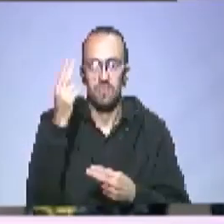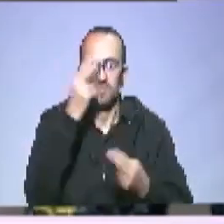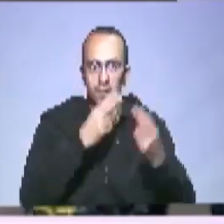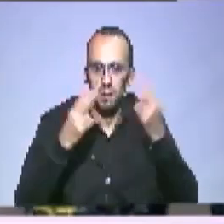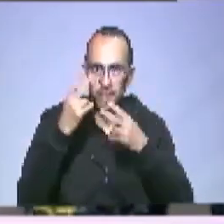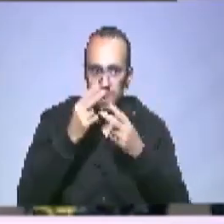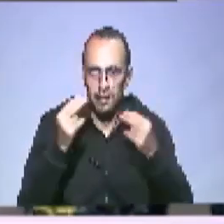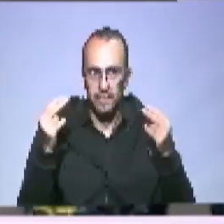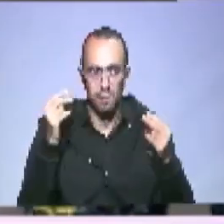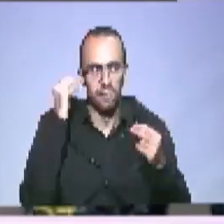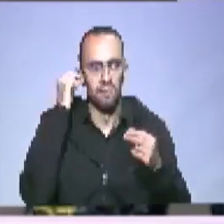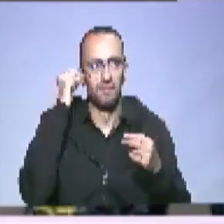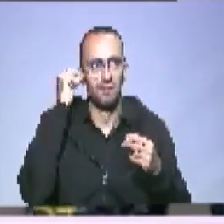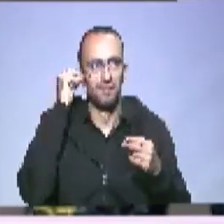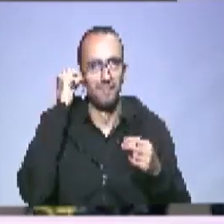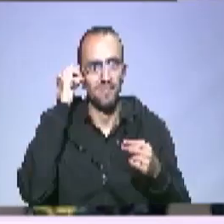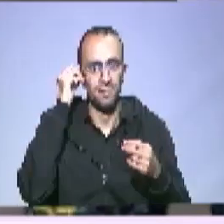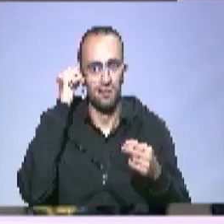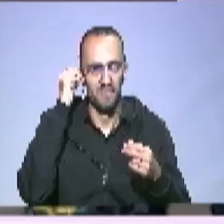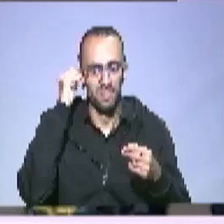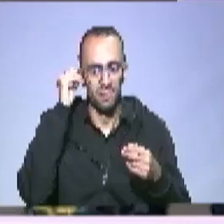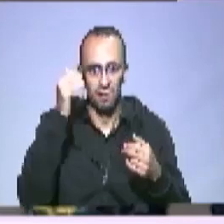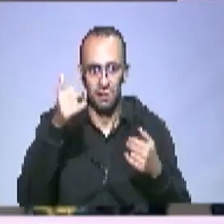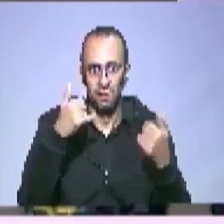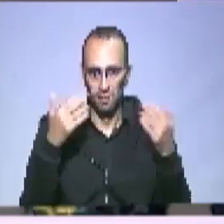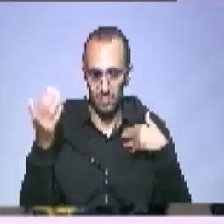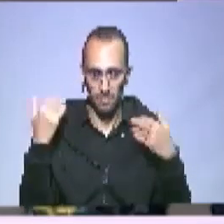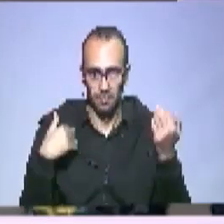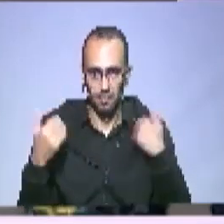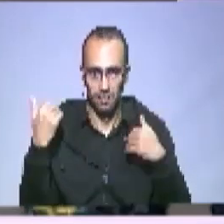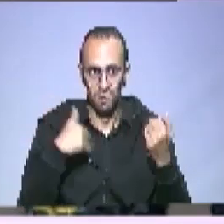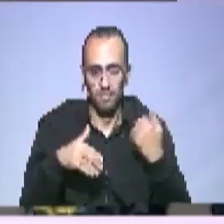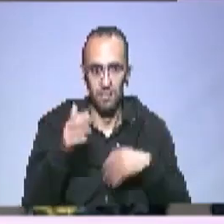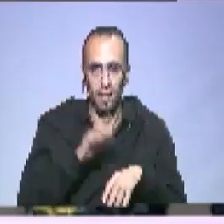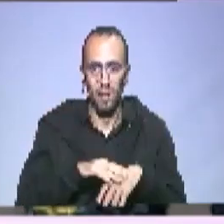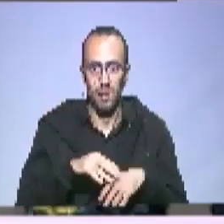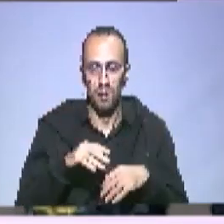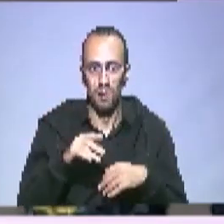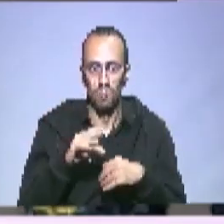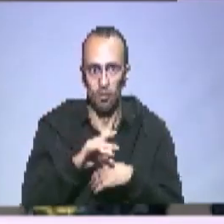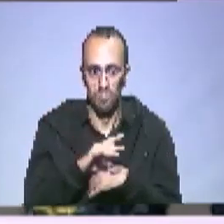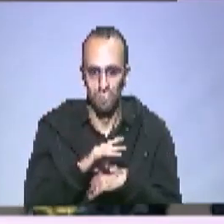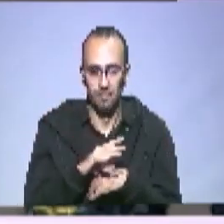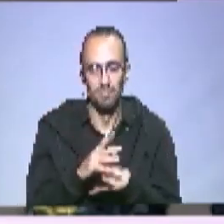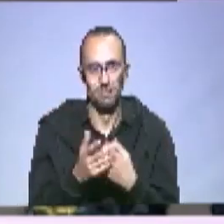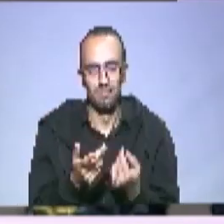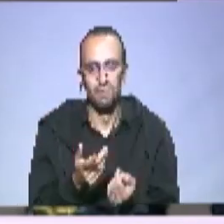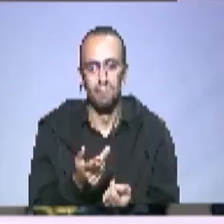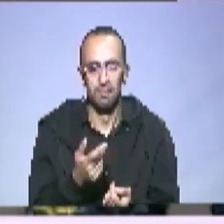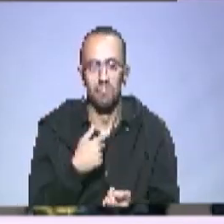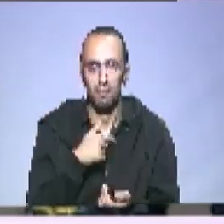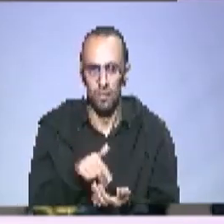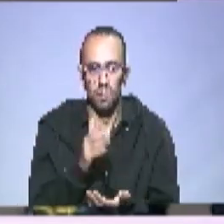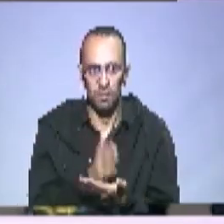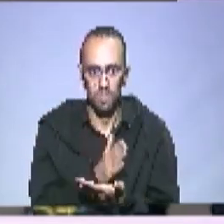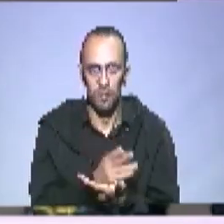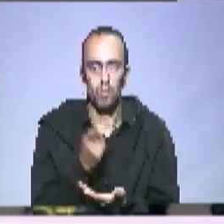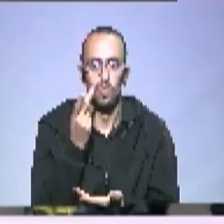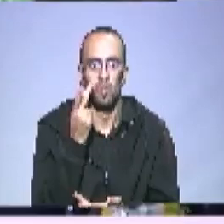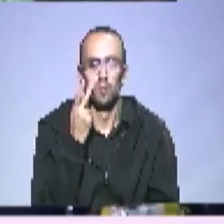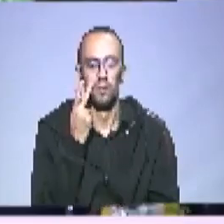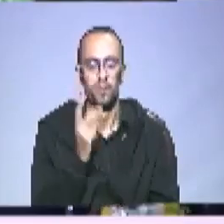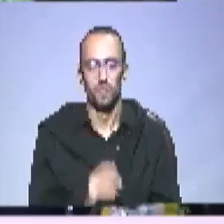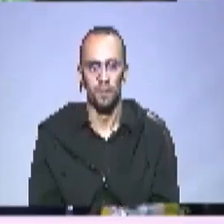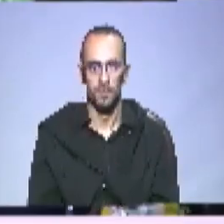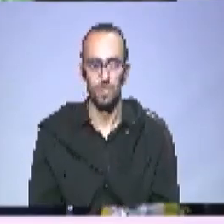ويعني لقت اقبال شديد يا شيف. كيكه البرتقال. اه طبعا. اه طبعا. اه هقطعها دلوقتي هتشوفيها رائعه جدا، وخصوصا